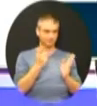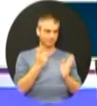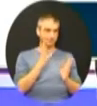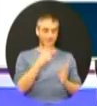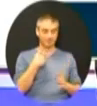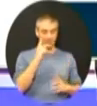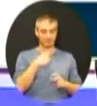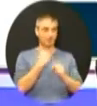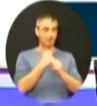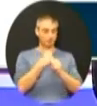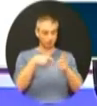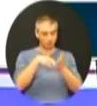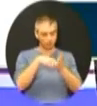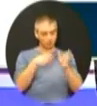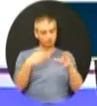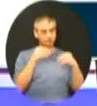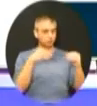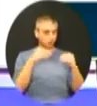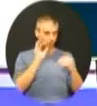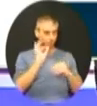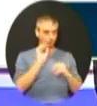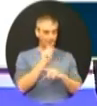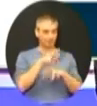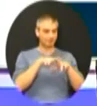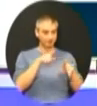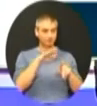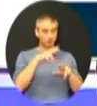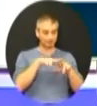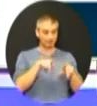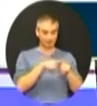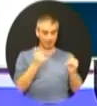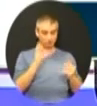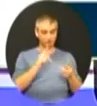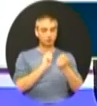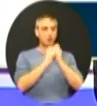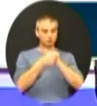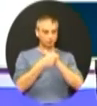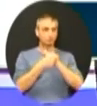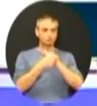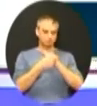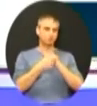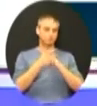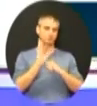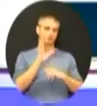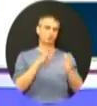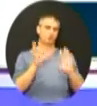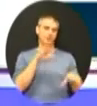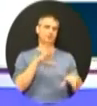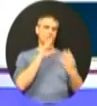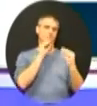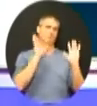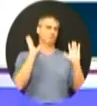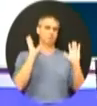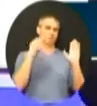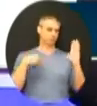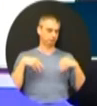אם נצטרך לעשות איזשהם פשרות כדי להגיע למצב שאת המצב הנוי נוכל לשנות אז יש על מה לדבר זאת